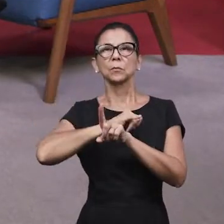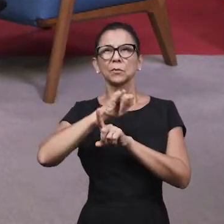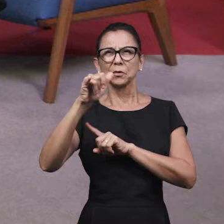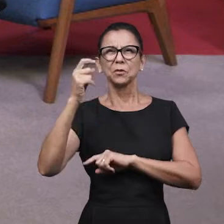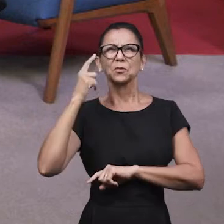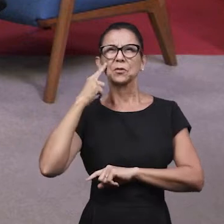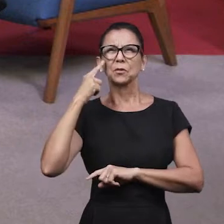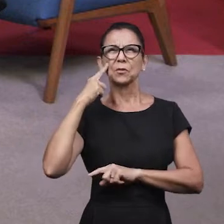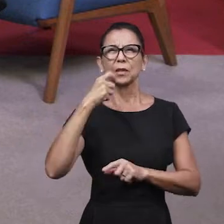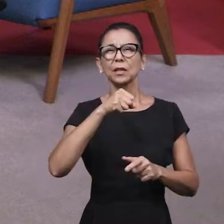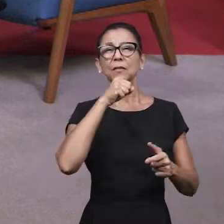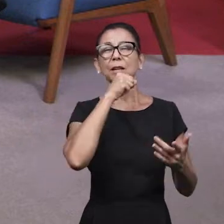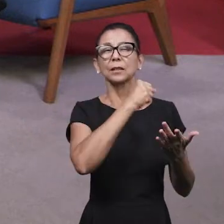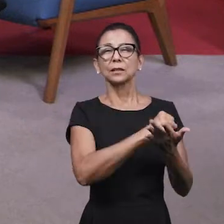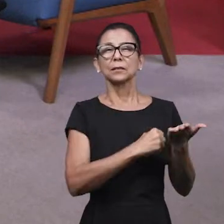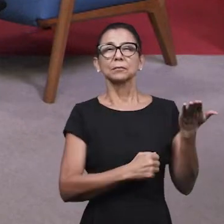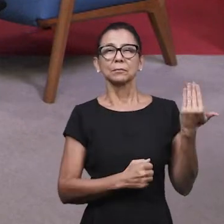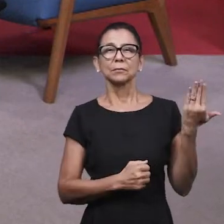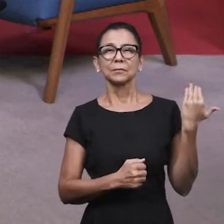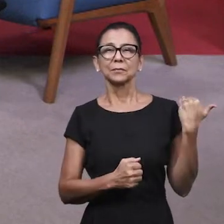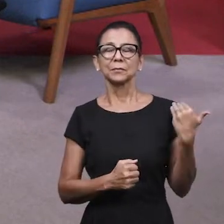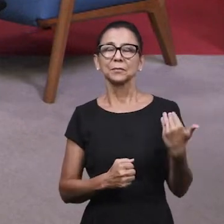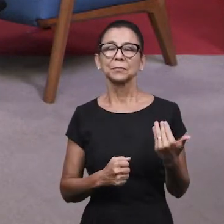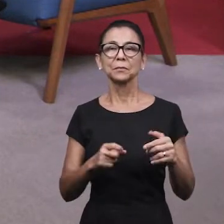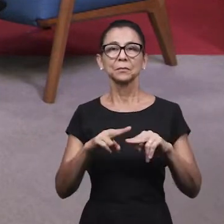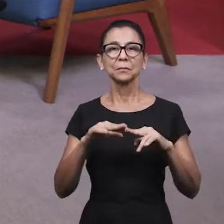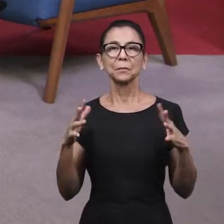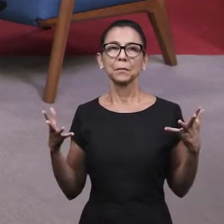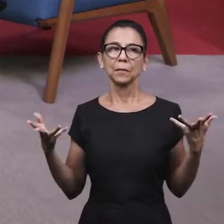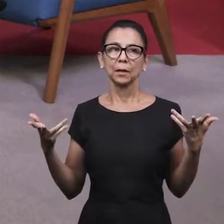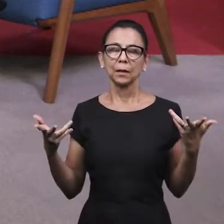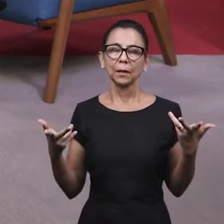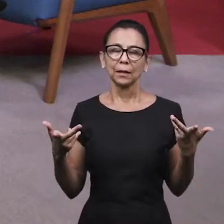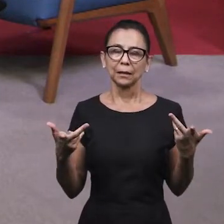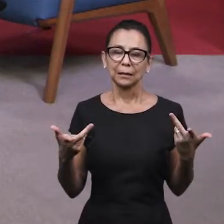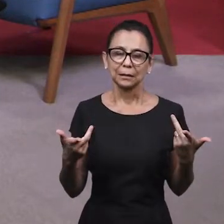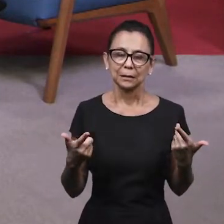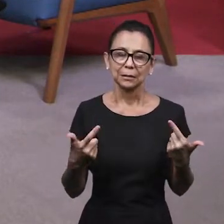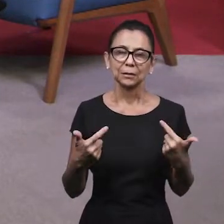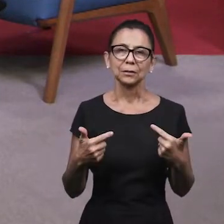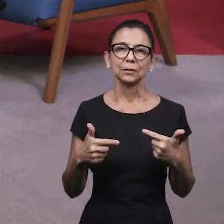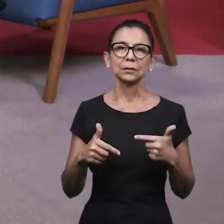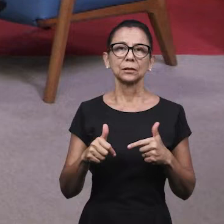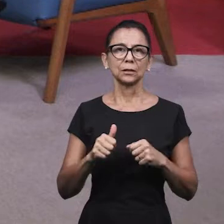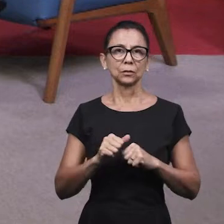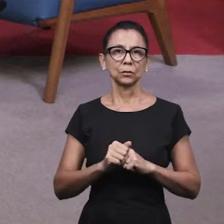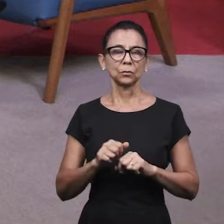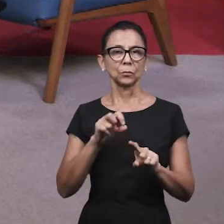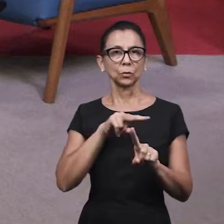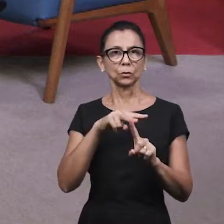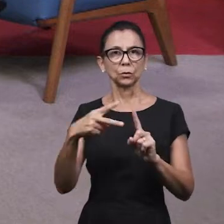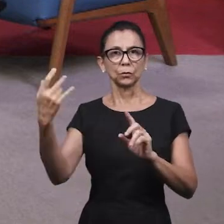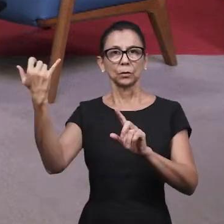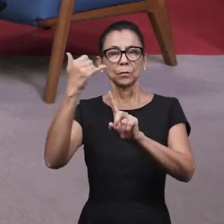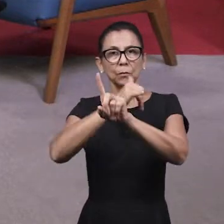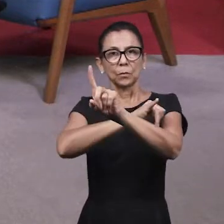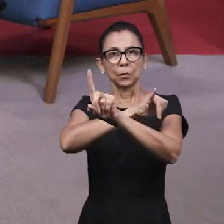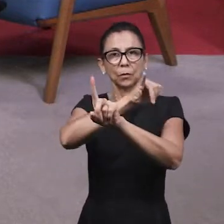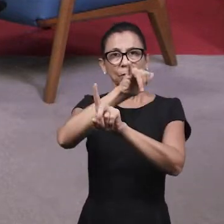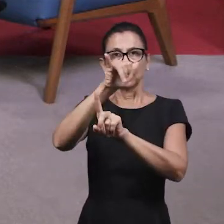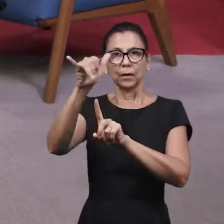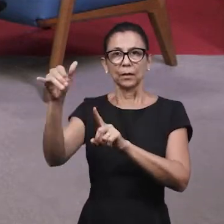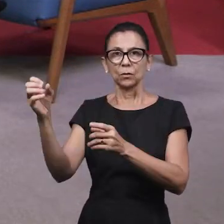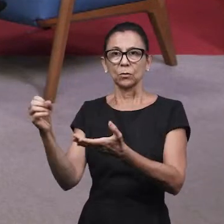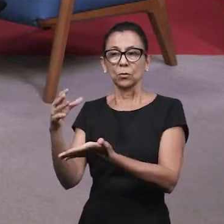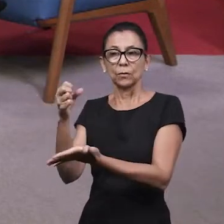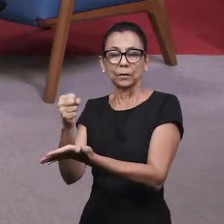prophétique, que nous voyons beaucoup dans l'Ancien Testament de manière merveilleuse, se confirme du point de vue